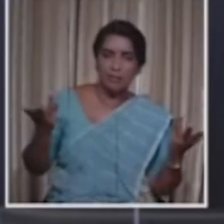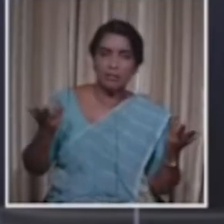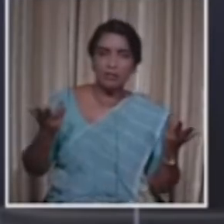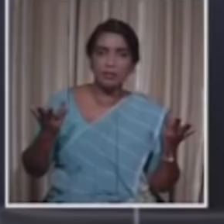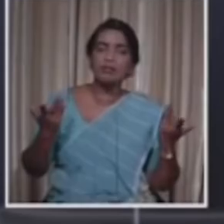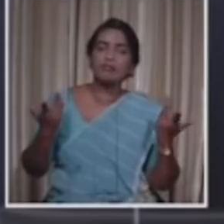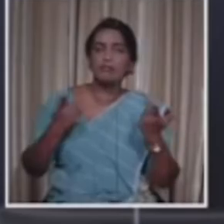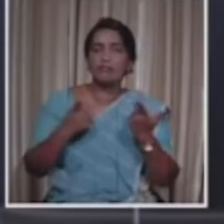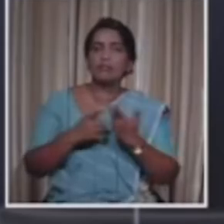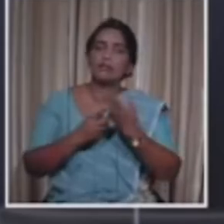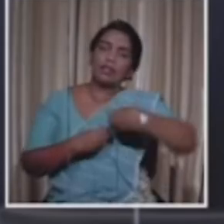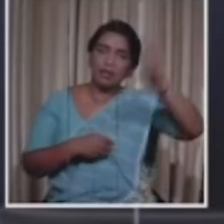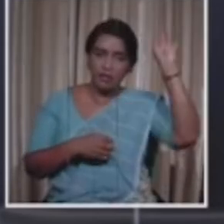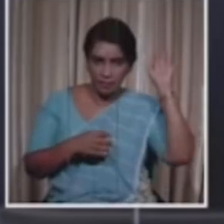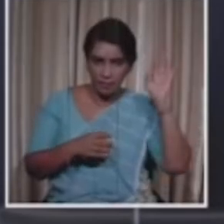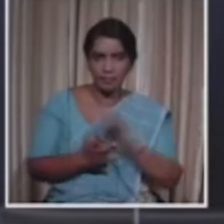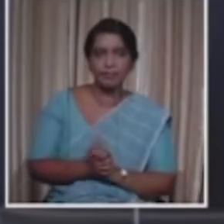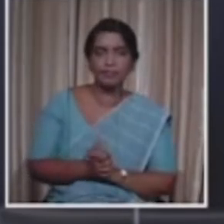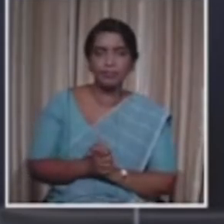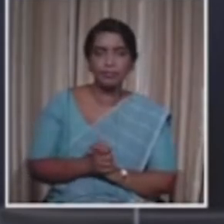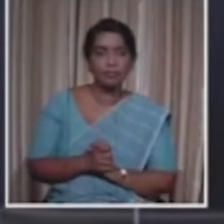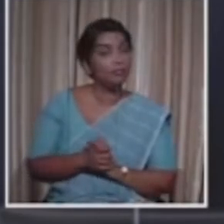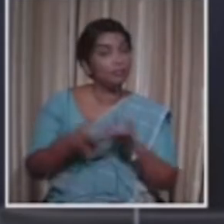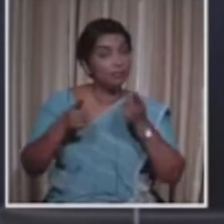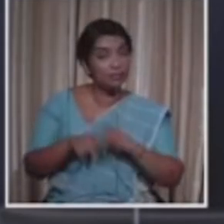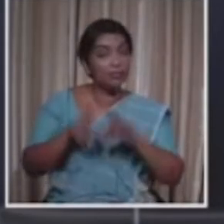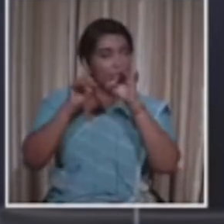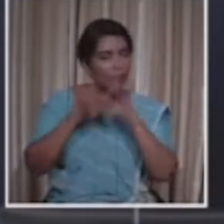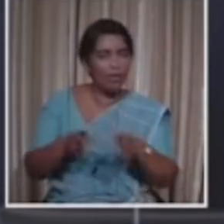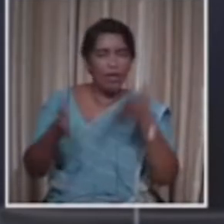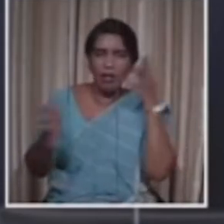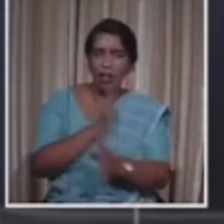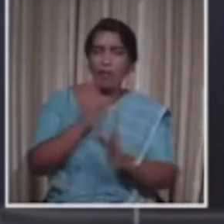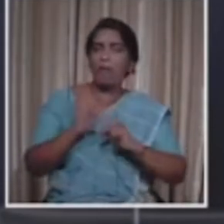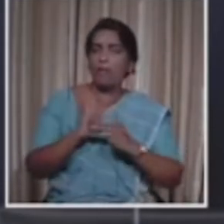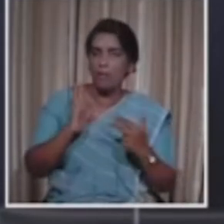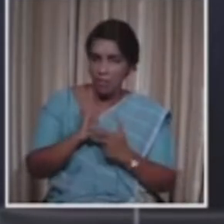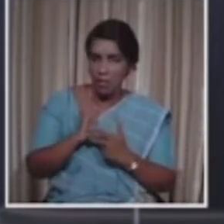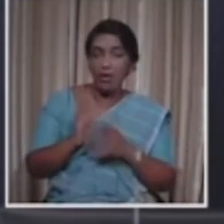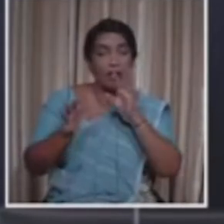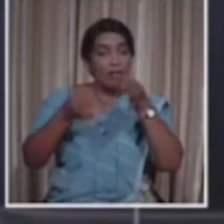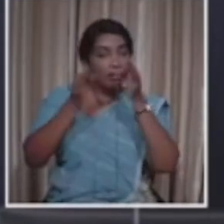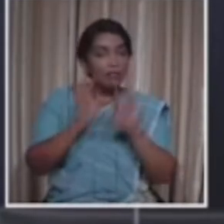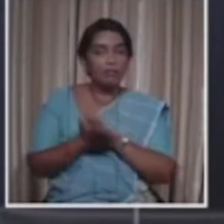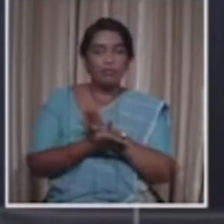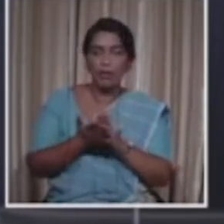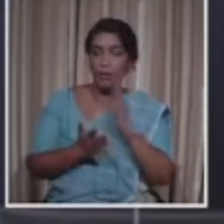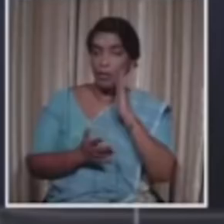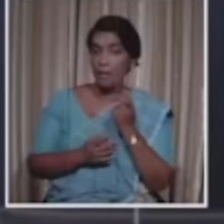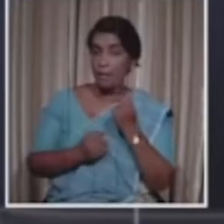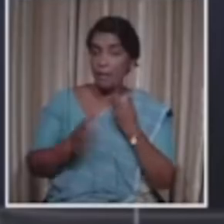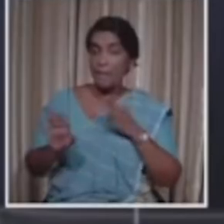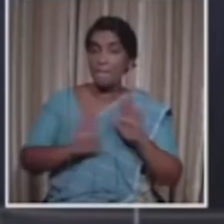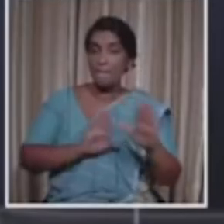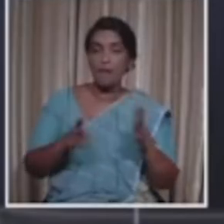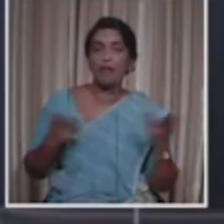කරුත්තේ ඒගොල්ලන්ටම දුන්නා ඊළඟට මෙන්න මෙවැනි අසාර්ථක ව්‍යාපෘති අපි නිසලස අපේ විදේශ විනිමය කලමනාකරණය